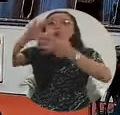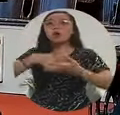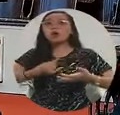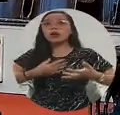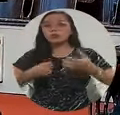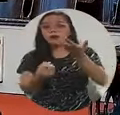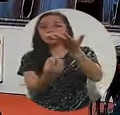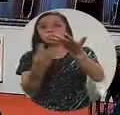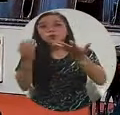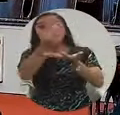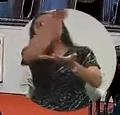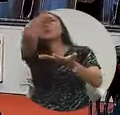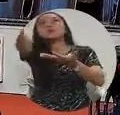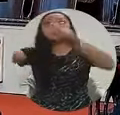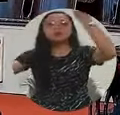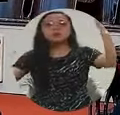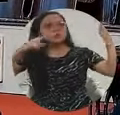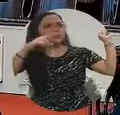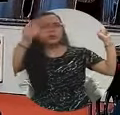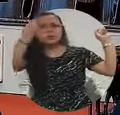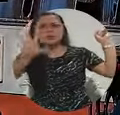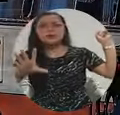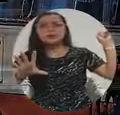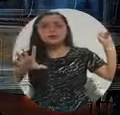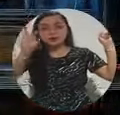ba? So we were curious.